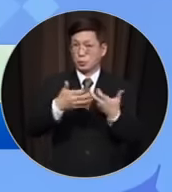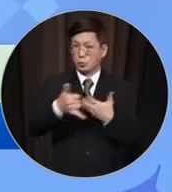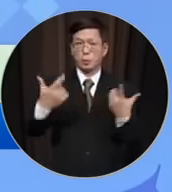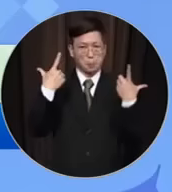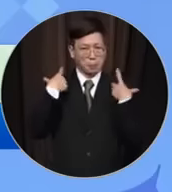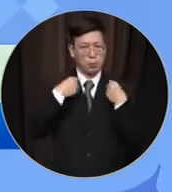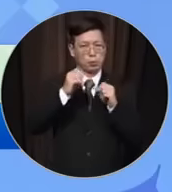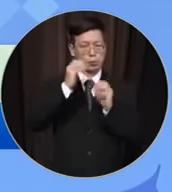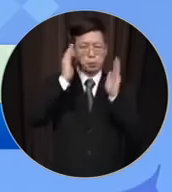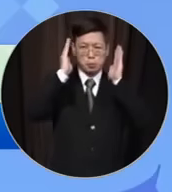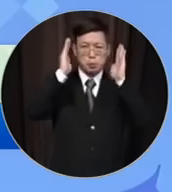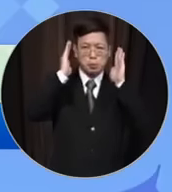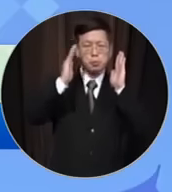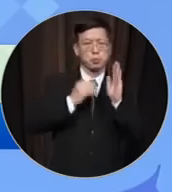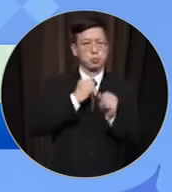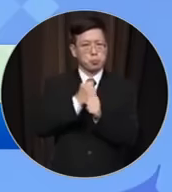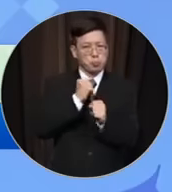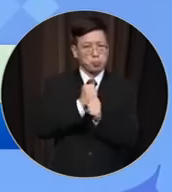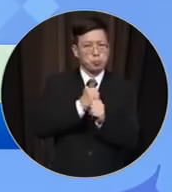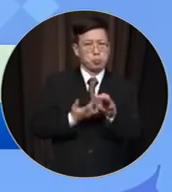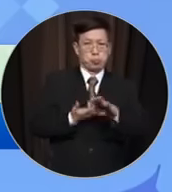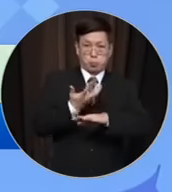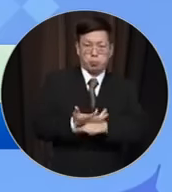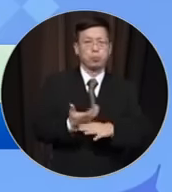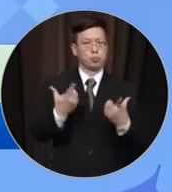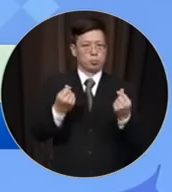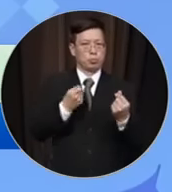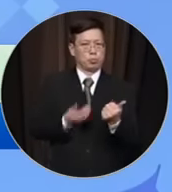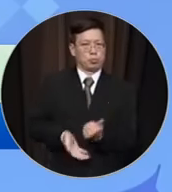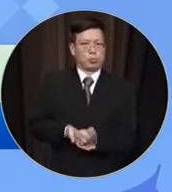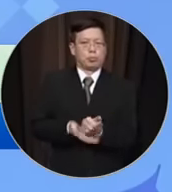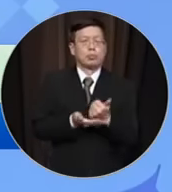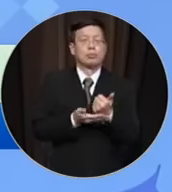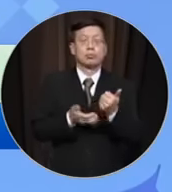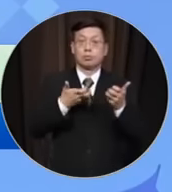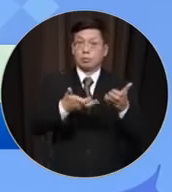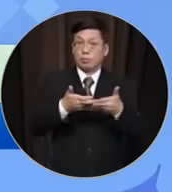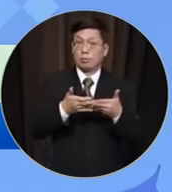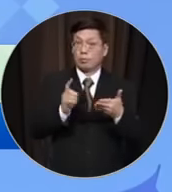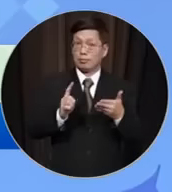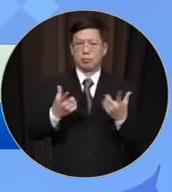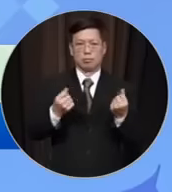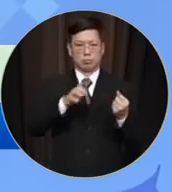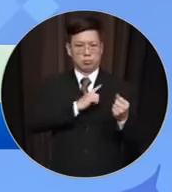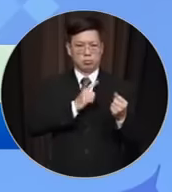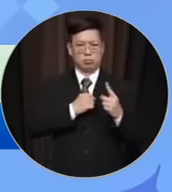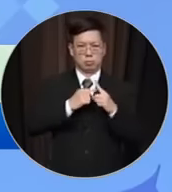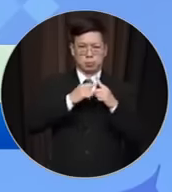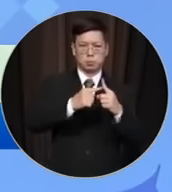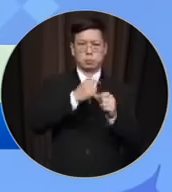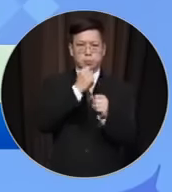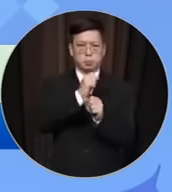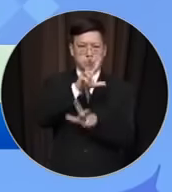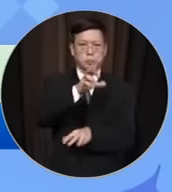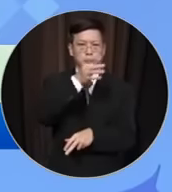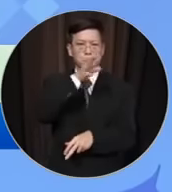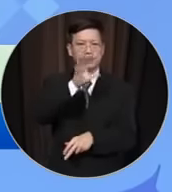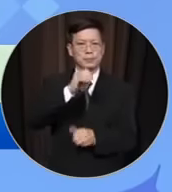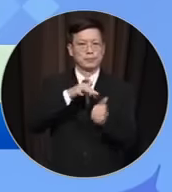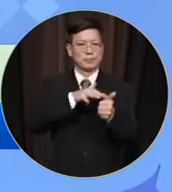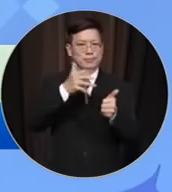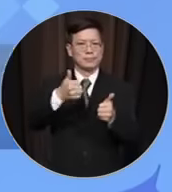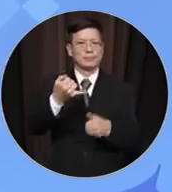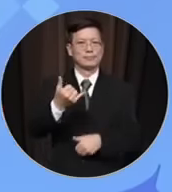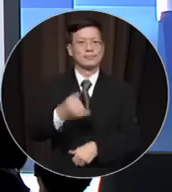心尽力努力在做他的工作，我们应该鼓励他们，最重要的还是执行力，还是领导者的能力。谢谢大